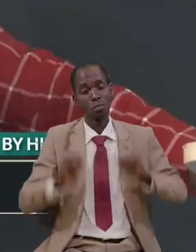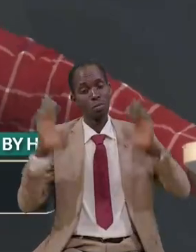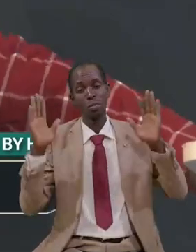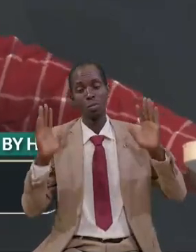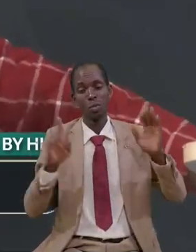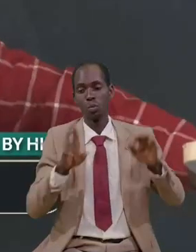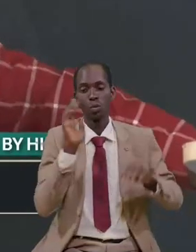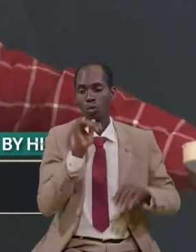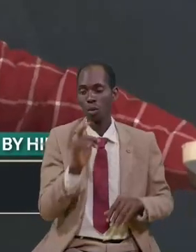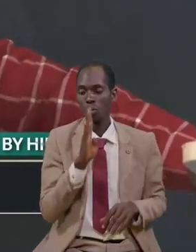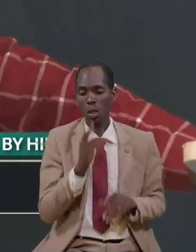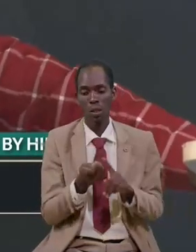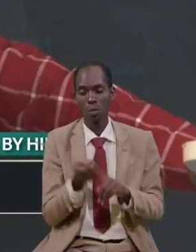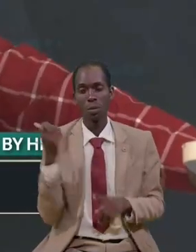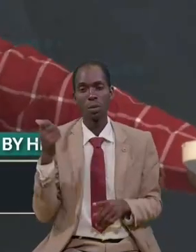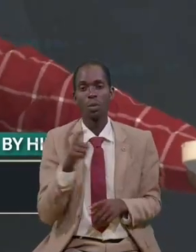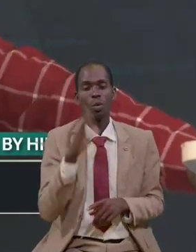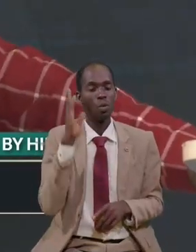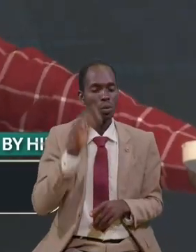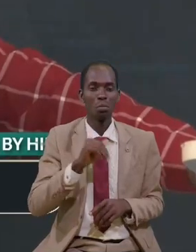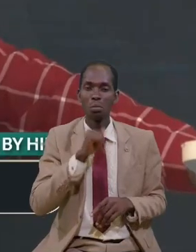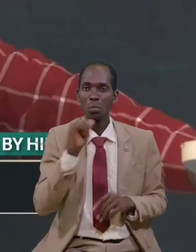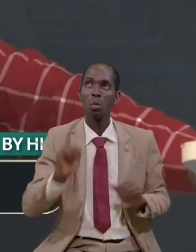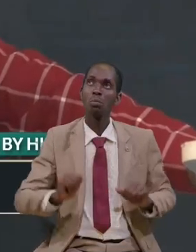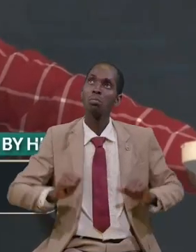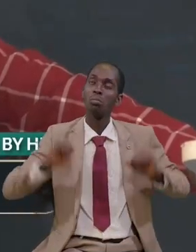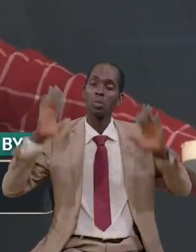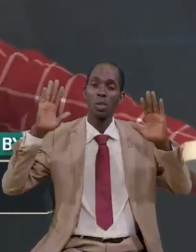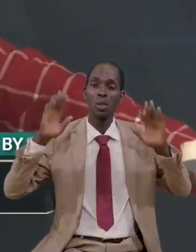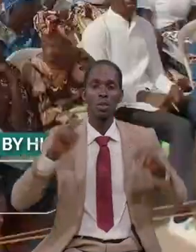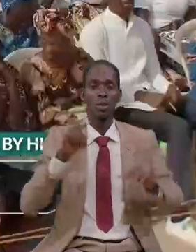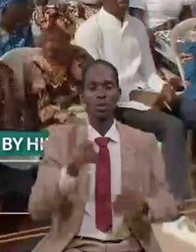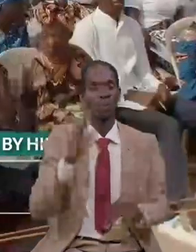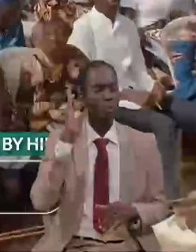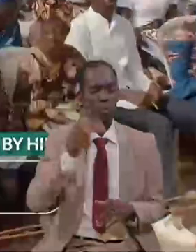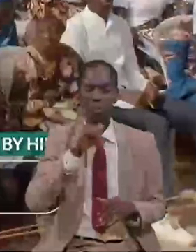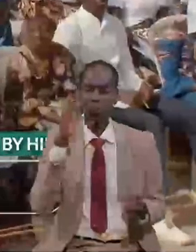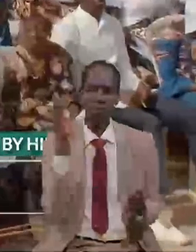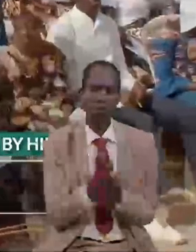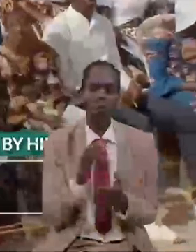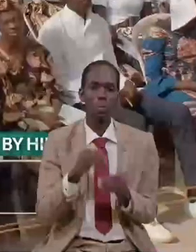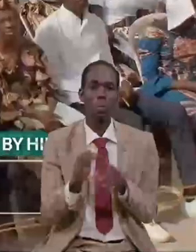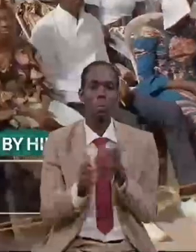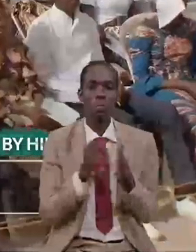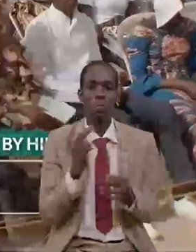Quitte. Tu ne vas pas quitter.